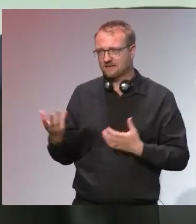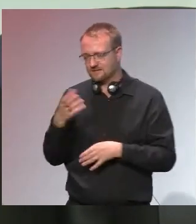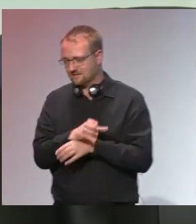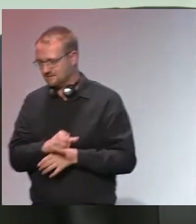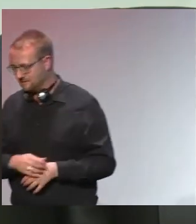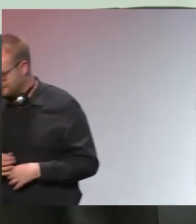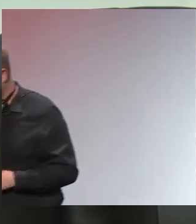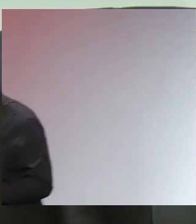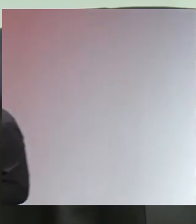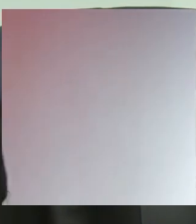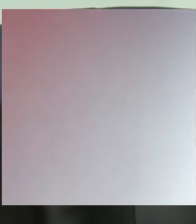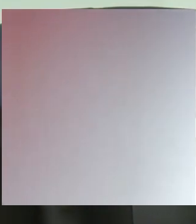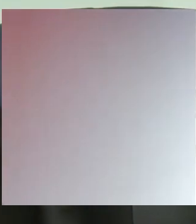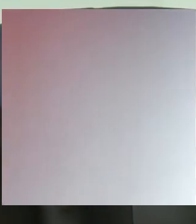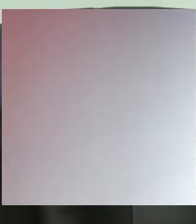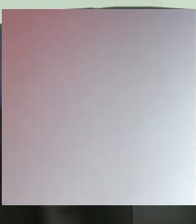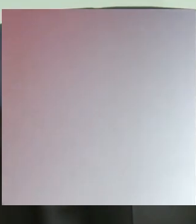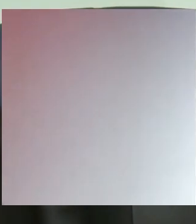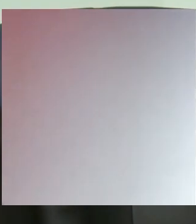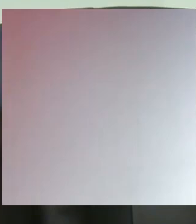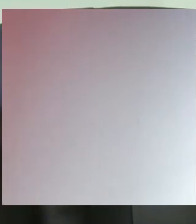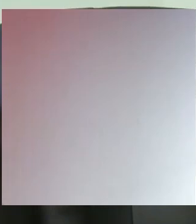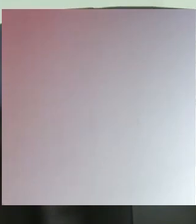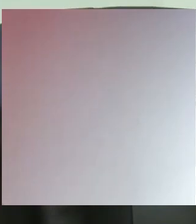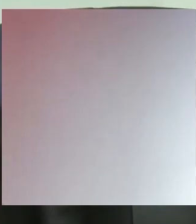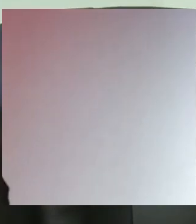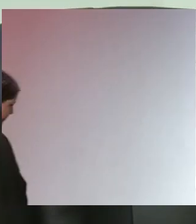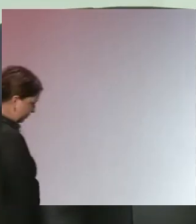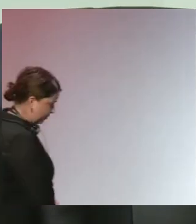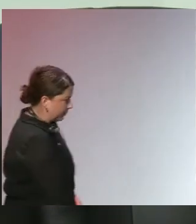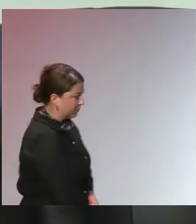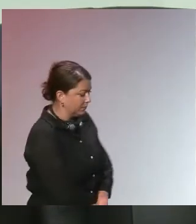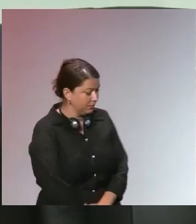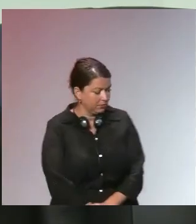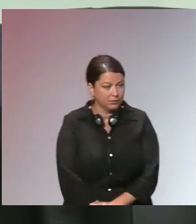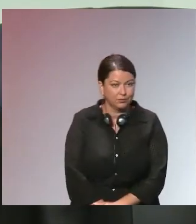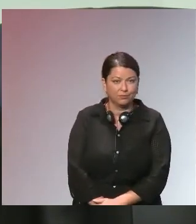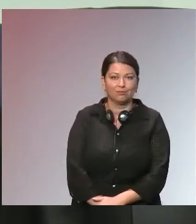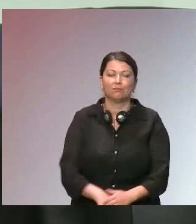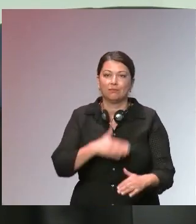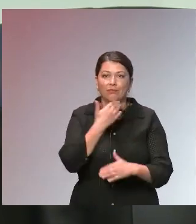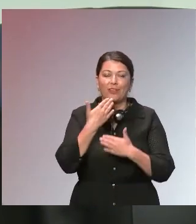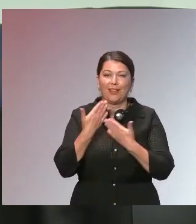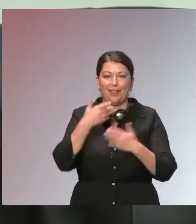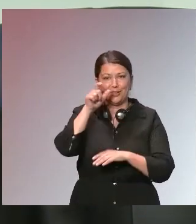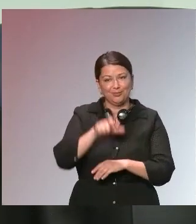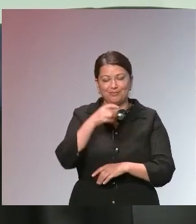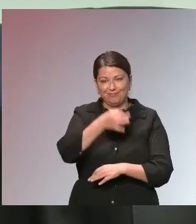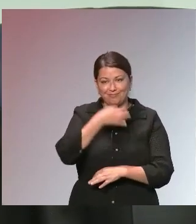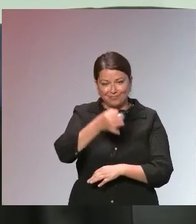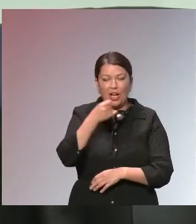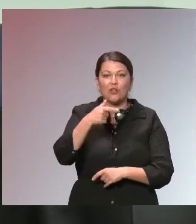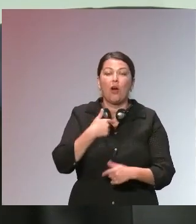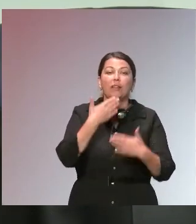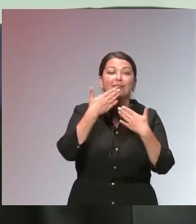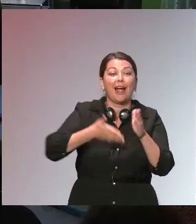Vortrag Lisbeth Hall. Danke jedenfalls Ihnen und danke auch vor allem für die klimafreundliche Anreise per Zug. Und schön,